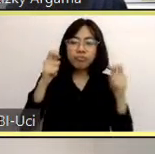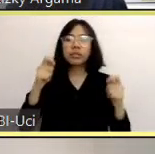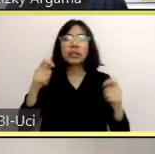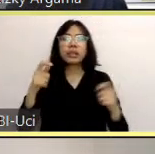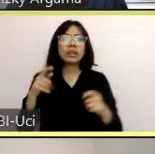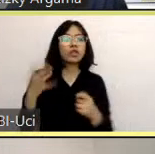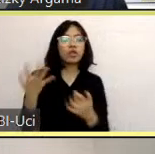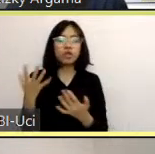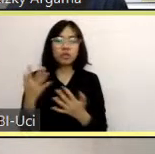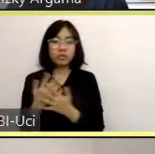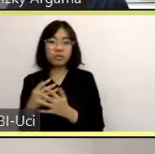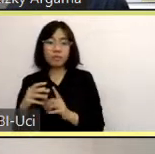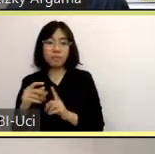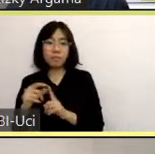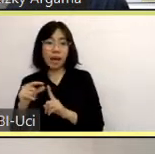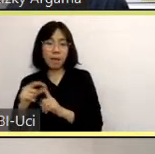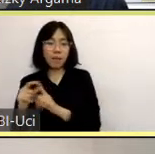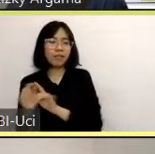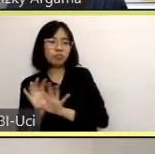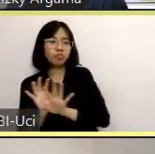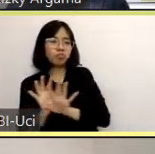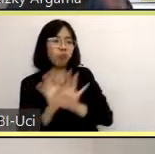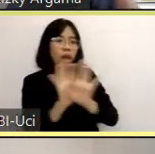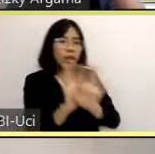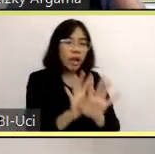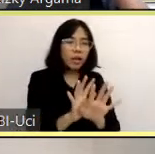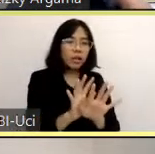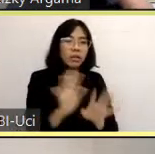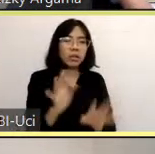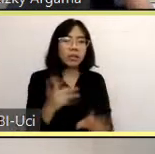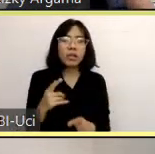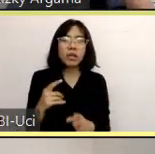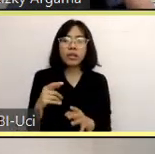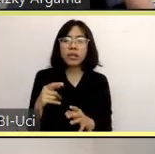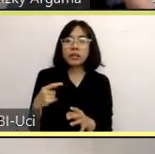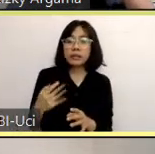kemudian karena saya melihat juga dengan teman-teman BEM Jentera,